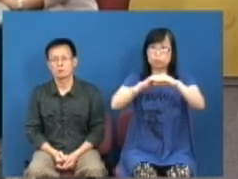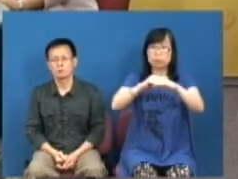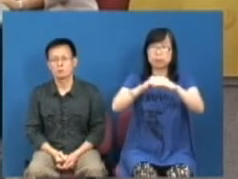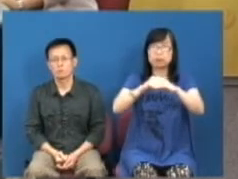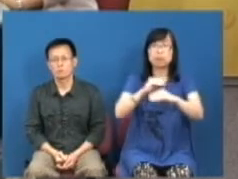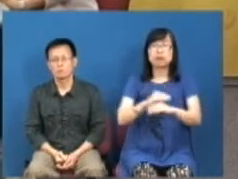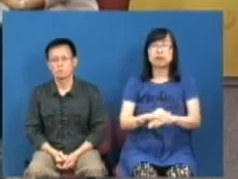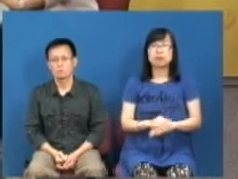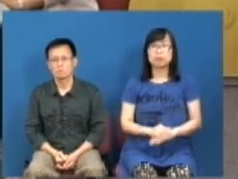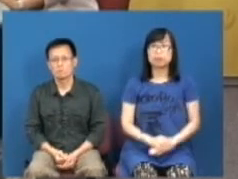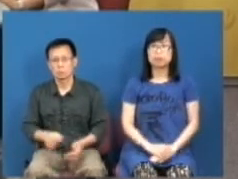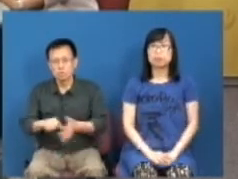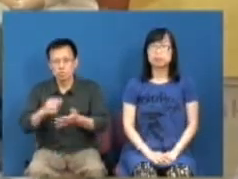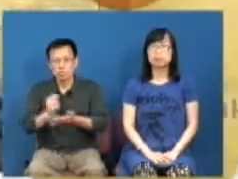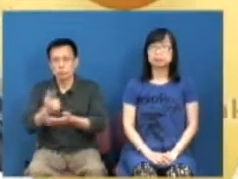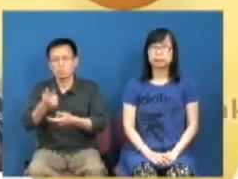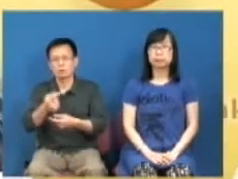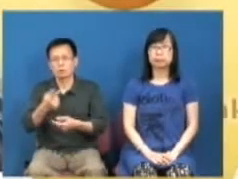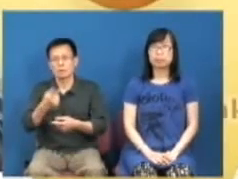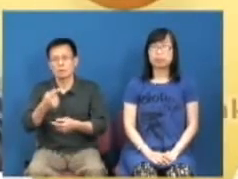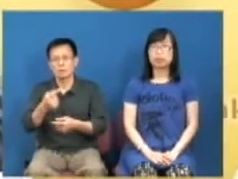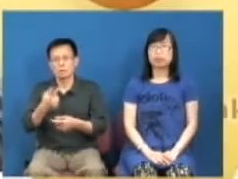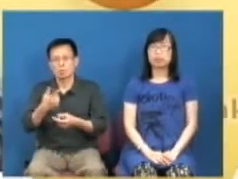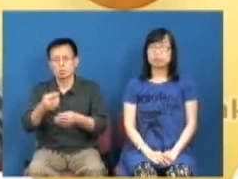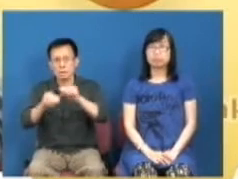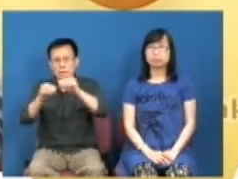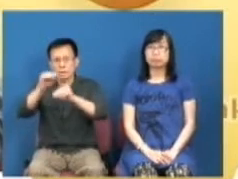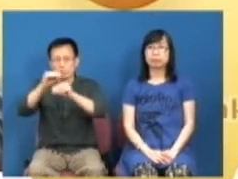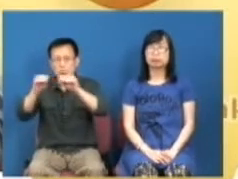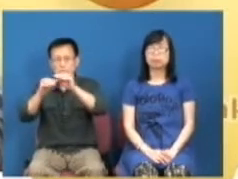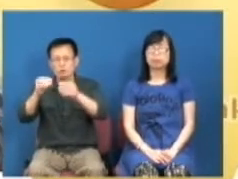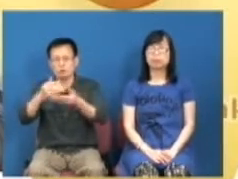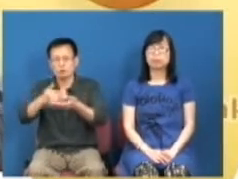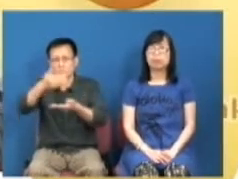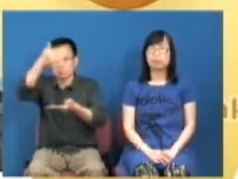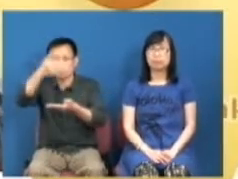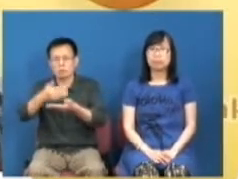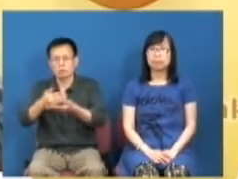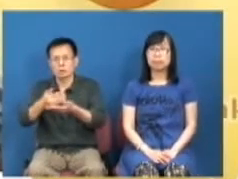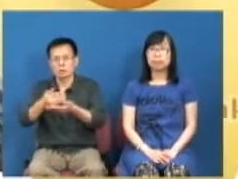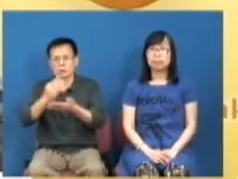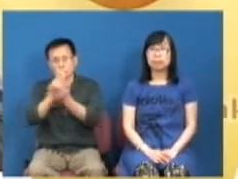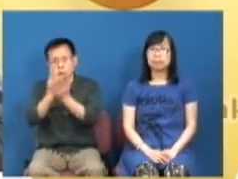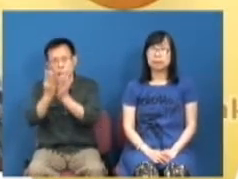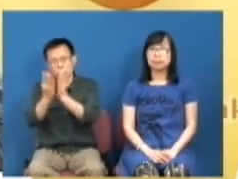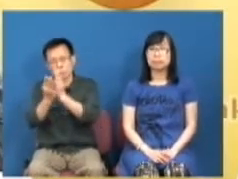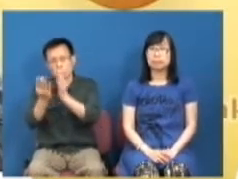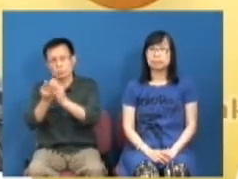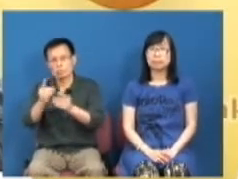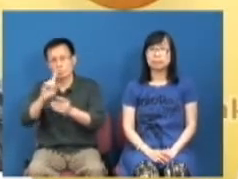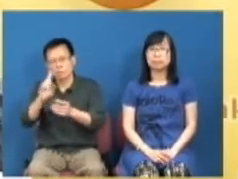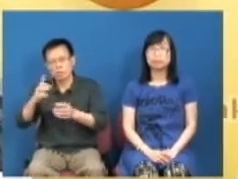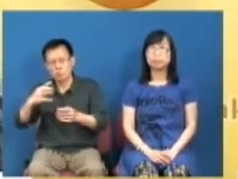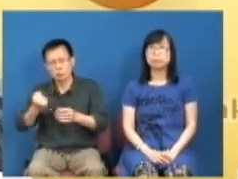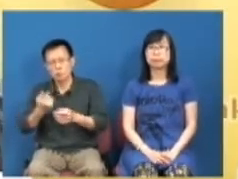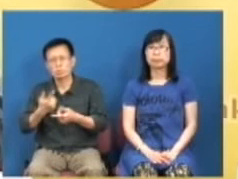施， 係啦係啦。其實最重要就係喺嗰個建築物嘅一啲質，即係個材料上去落啲功夫。